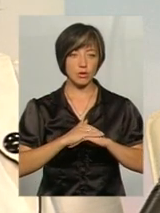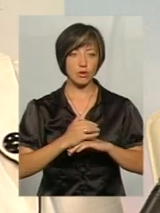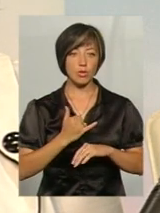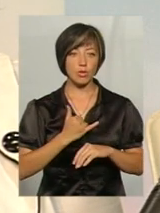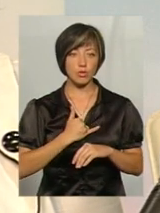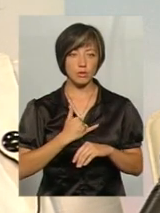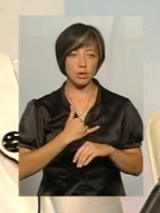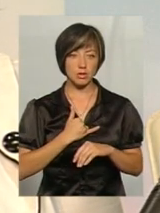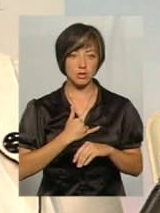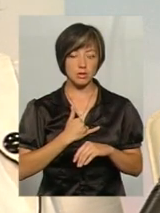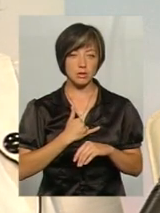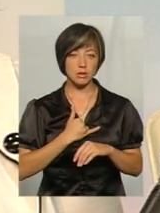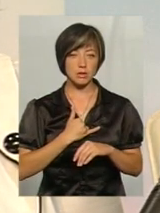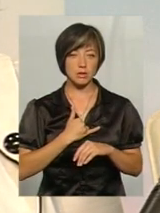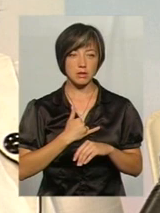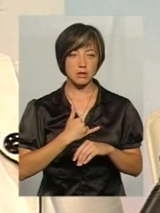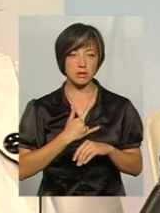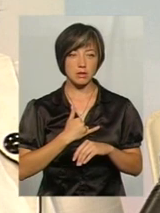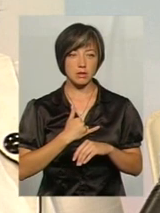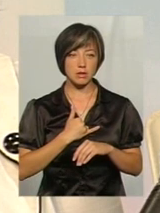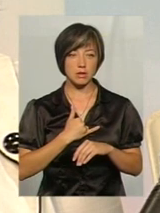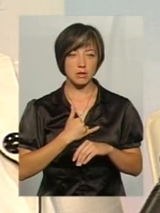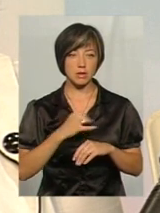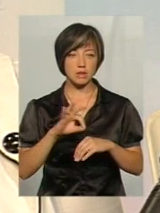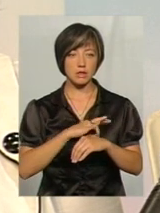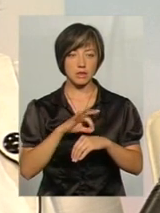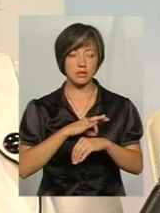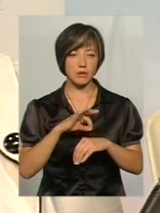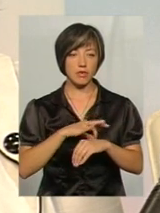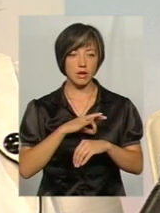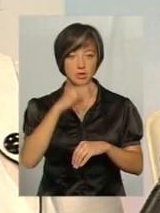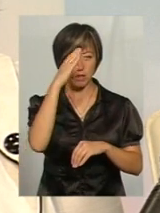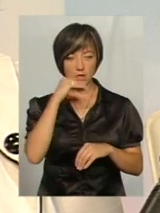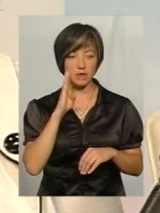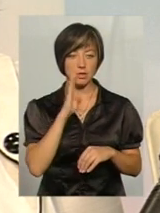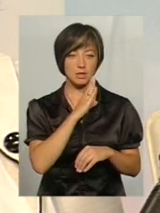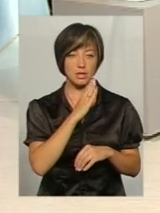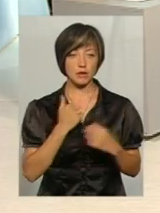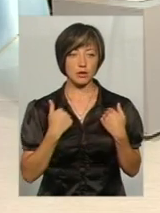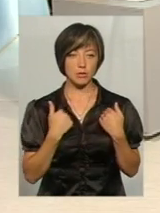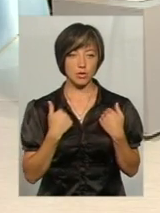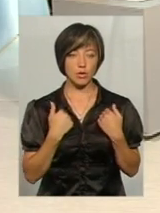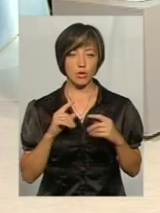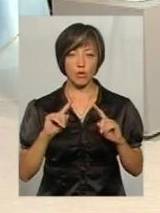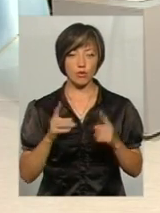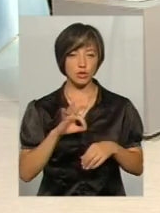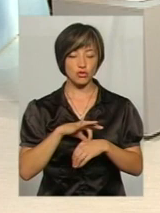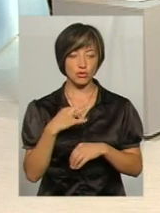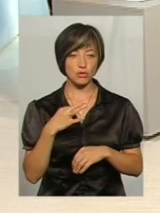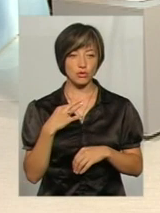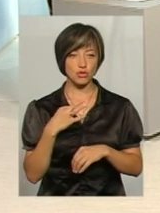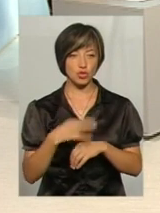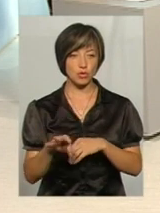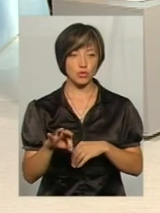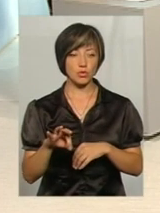умер. И я не выдержала, потому что издевались мои родители, издевались очень жестоко.